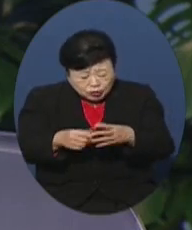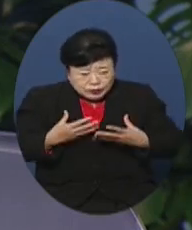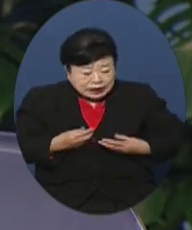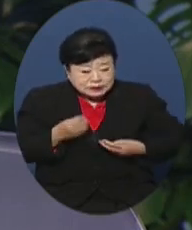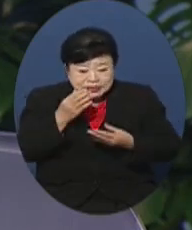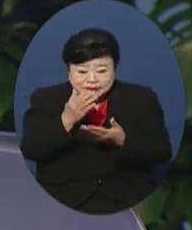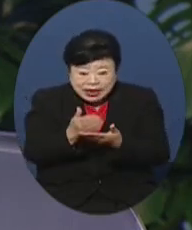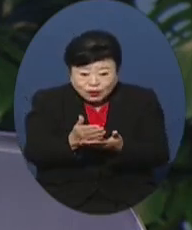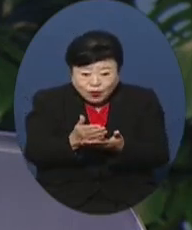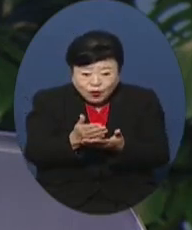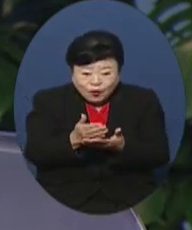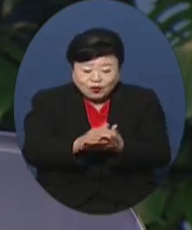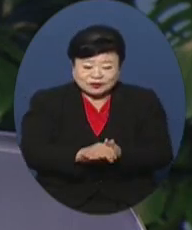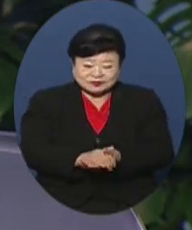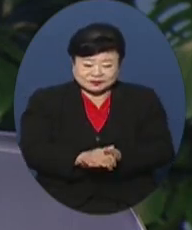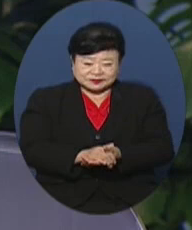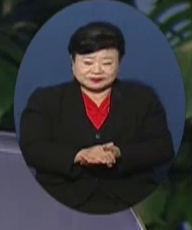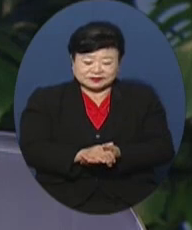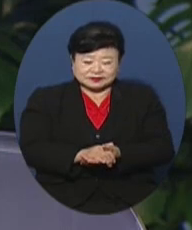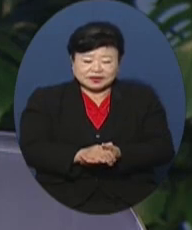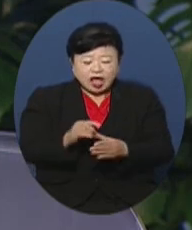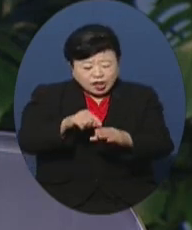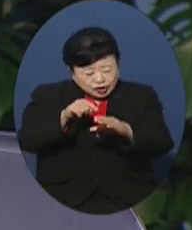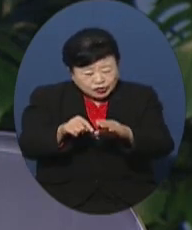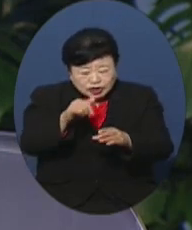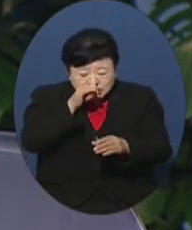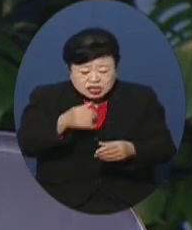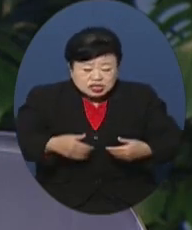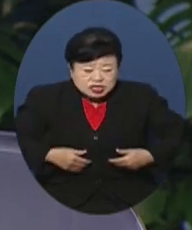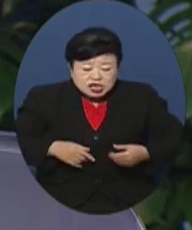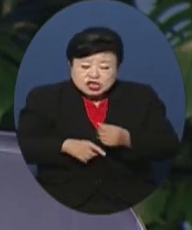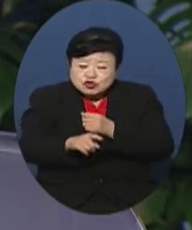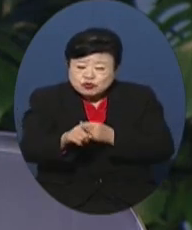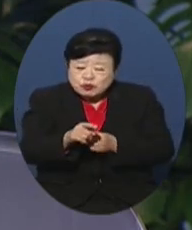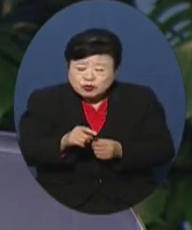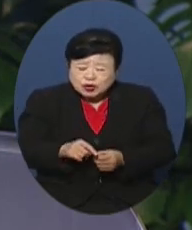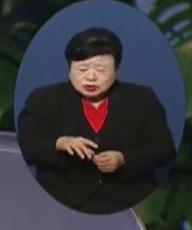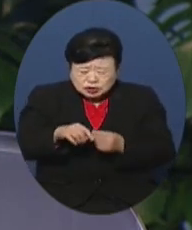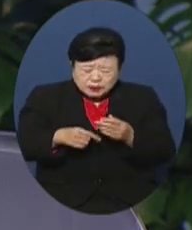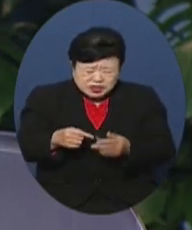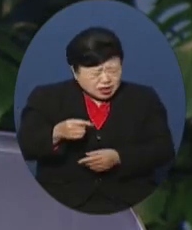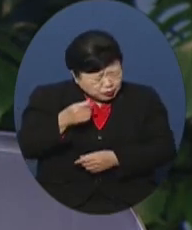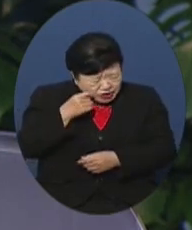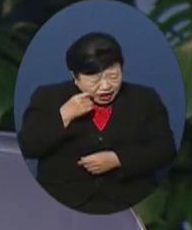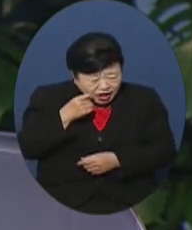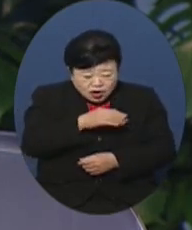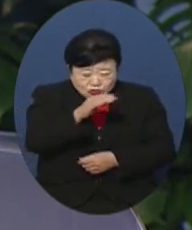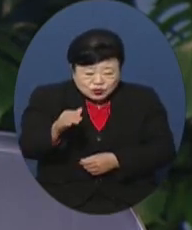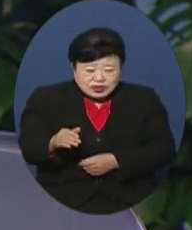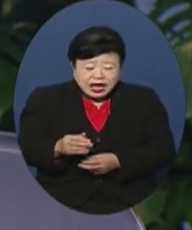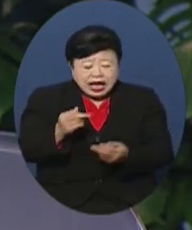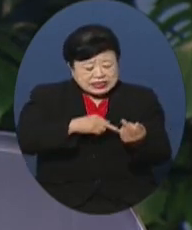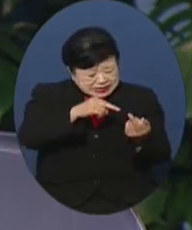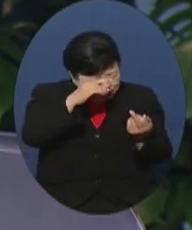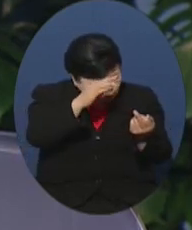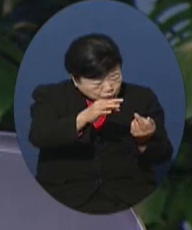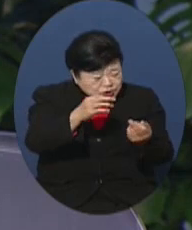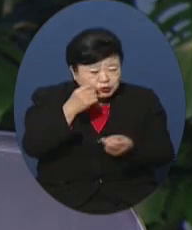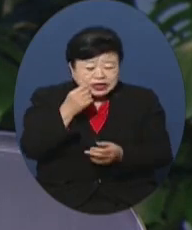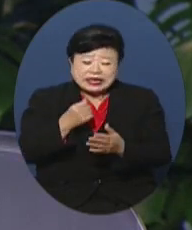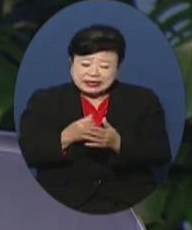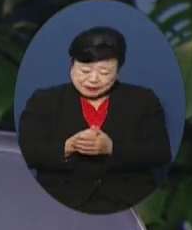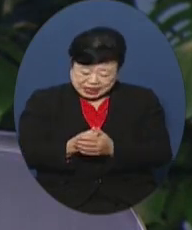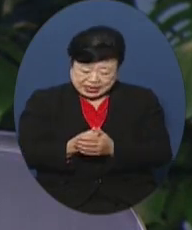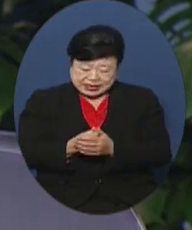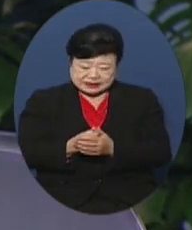마십시오. 왜 터널이 있어야 하는지 이해할 수 없는 것은 우리가 산을 보지 못하기